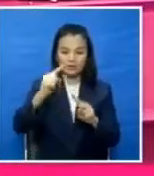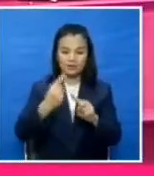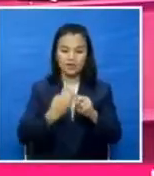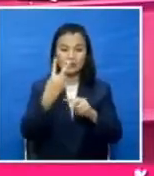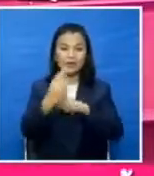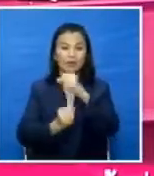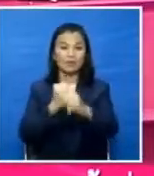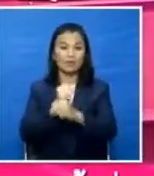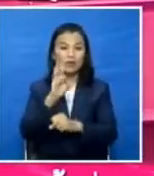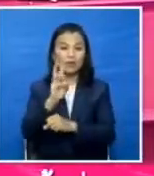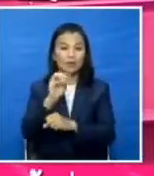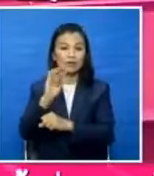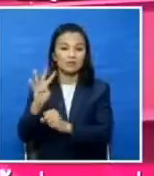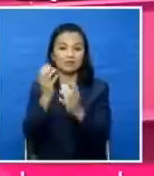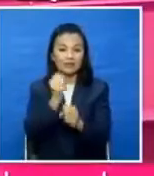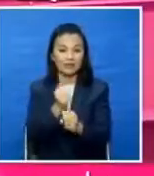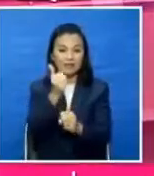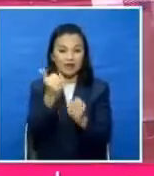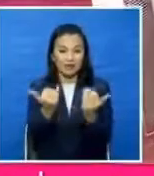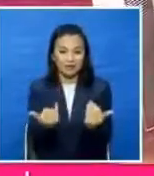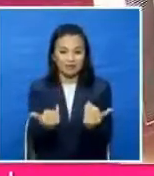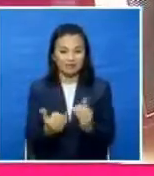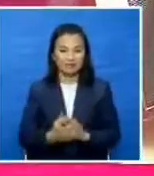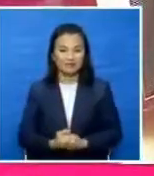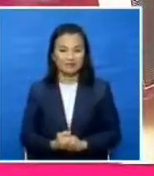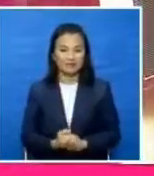ได้อย่างเป็นทางการครับ